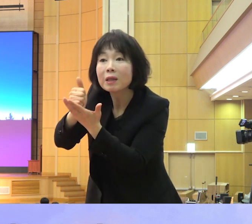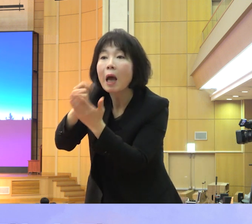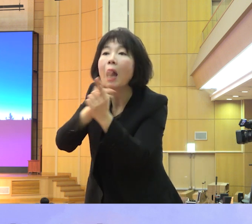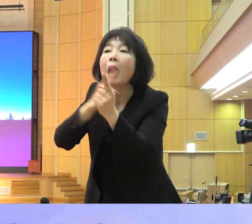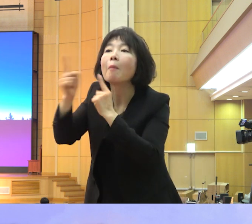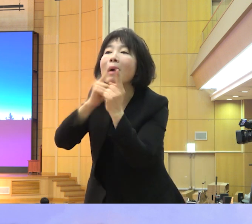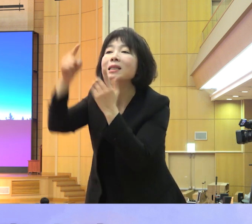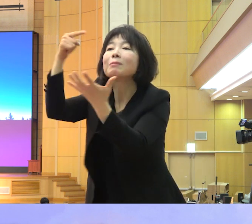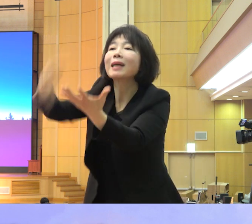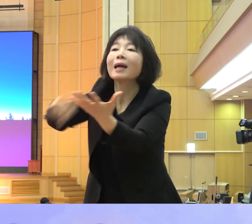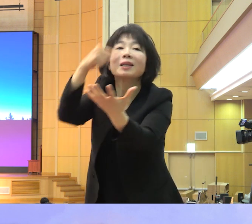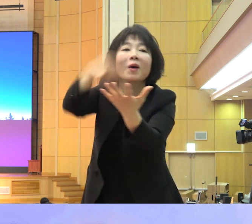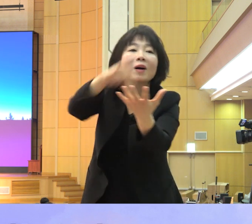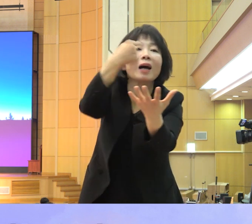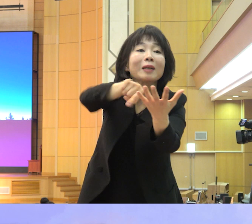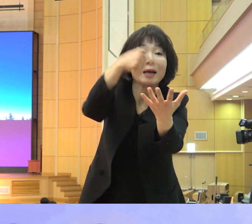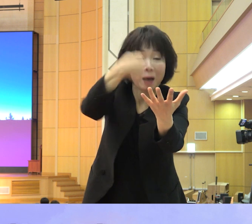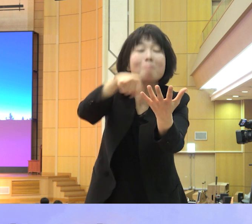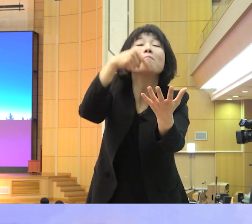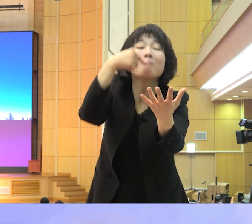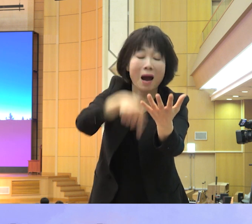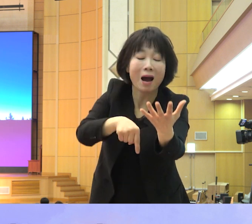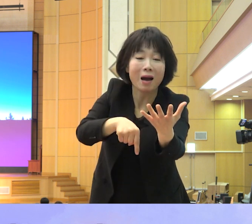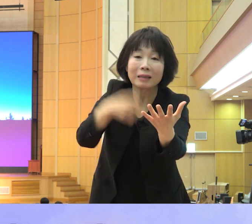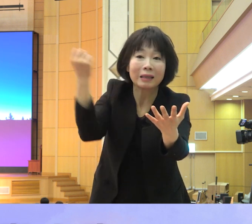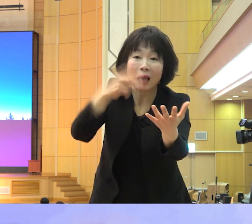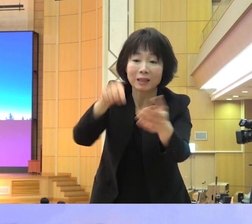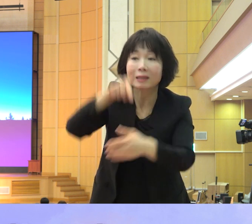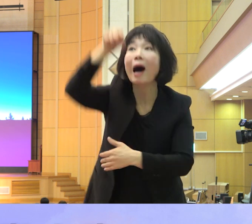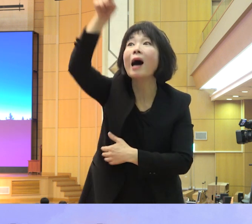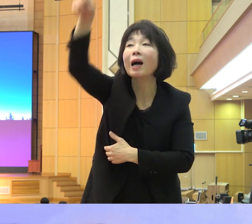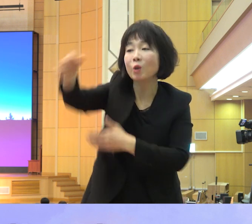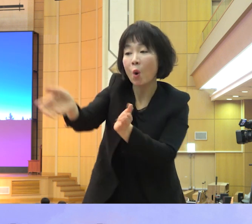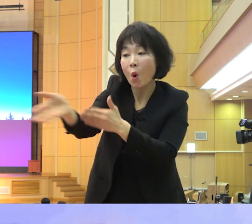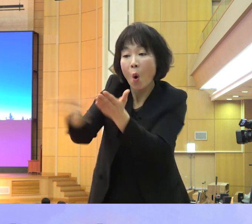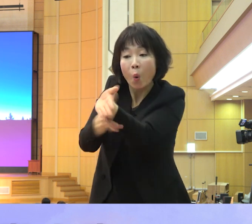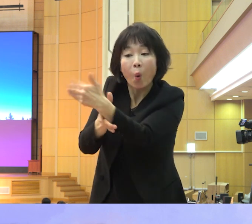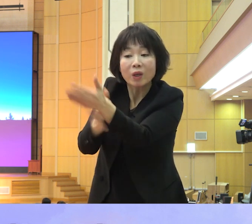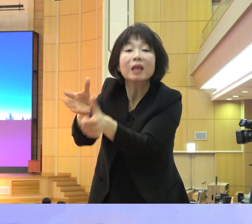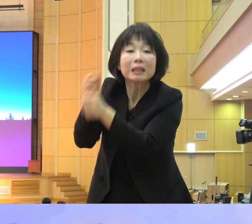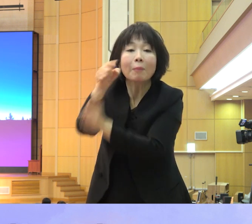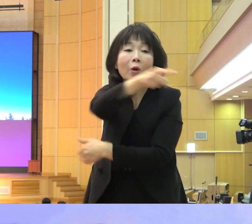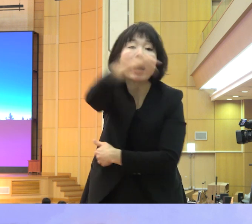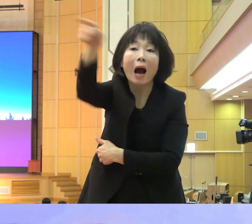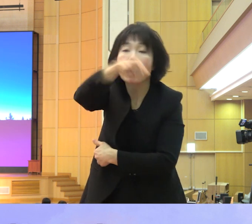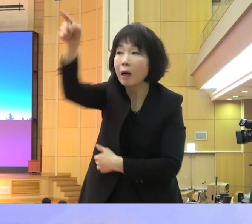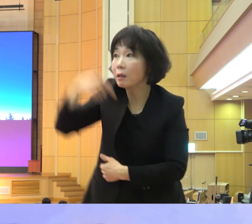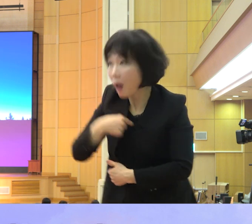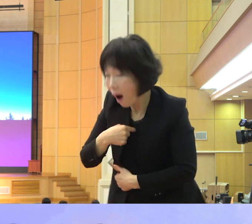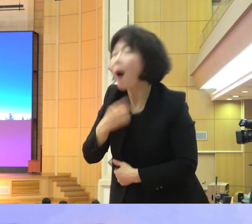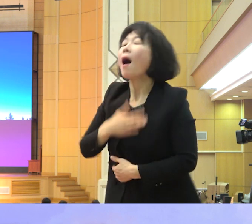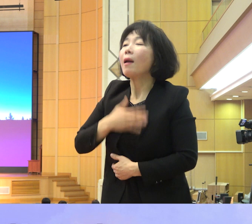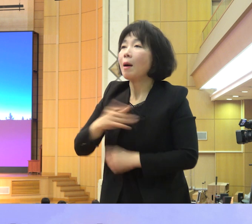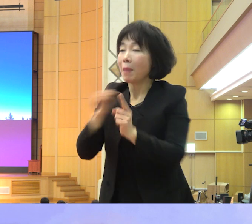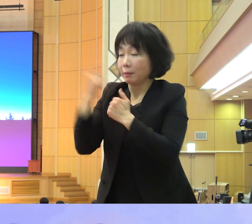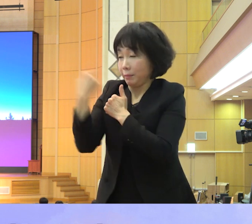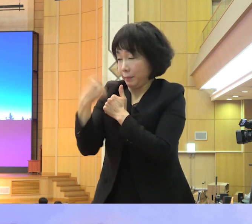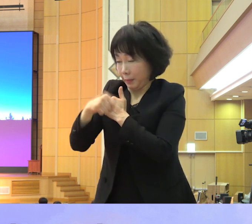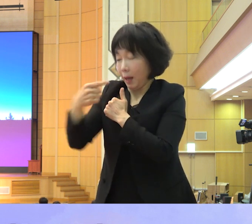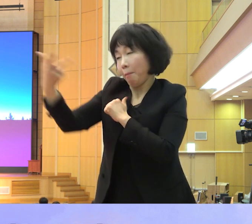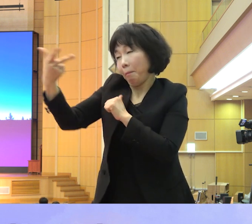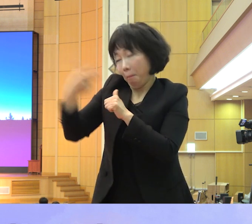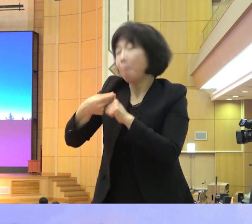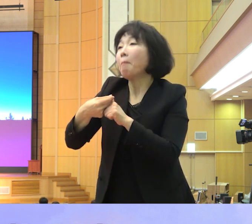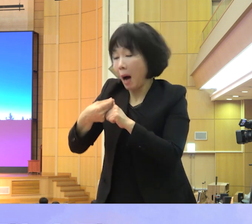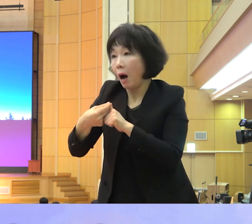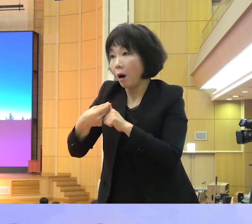난 다음에 깊은 데 가서 그물을 던져 고기를 잡자 이랬잖아요. 그 베드로가 뭐라고 했습니까?